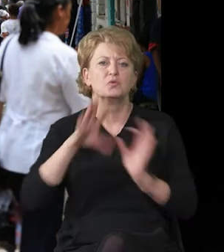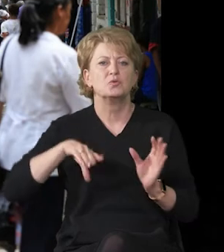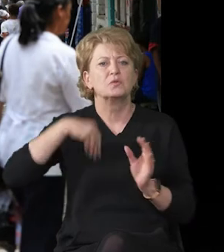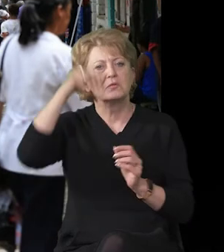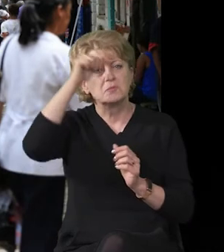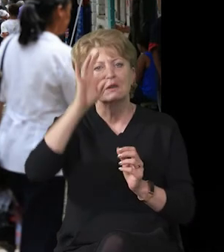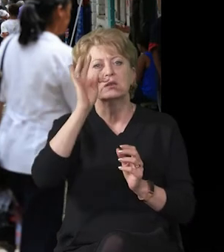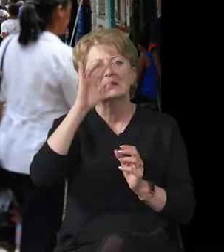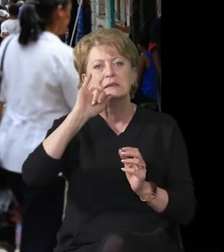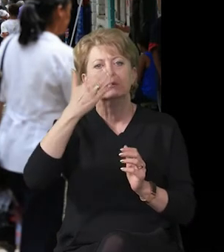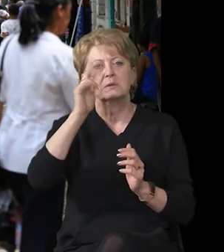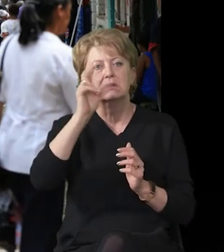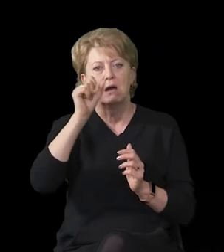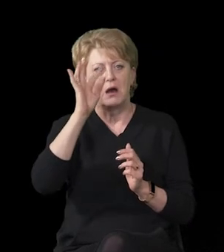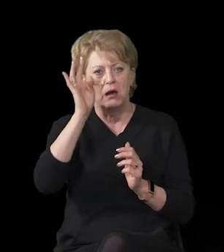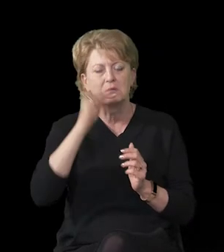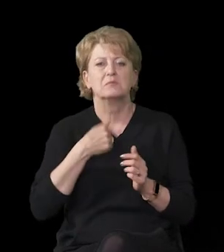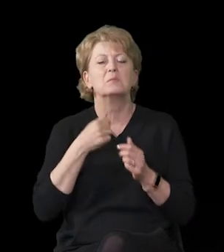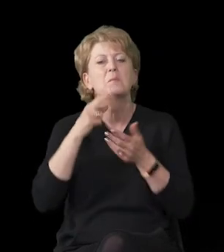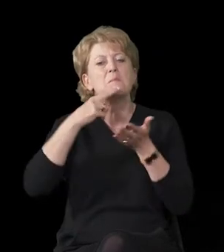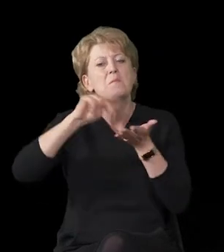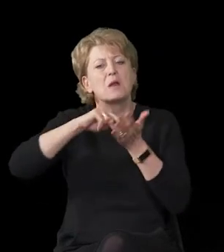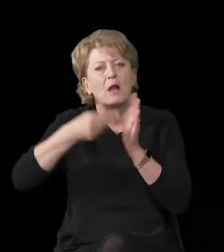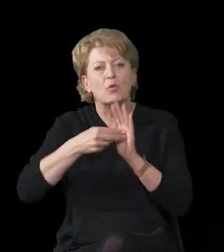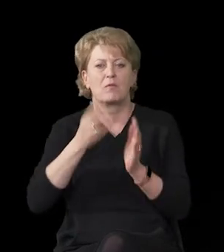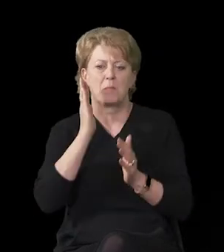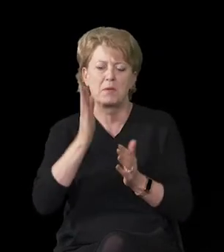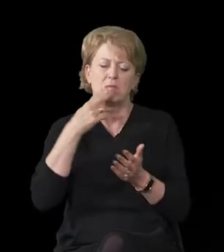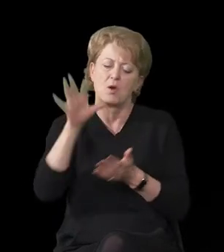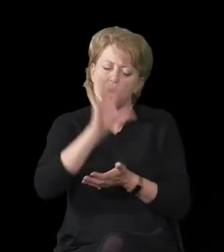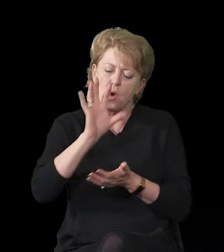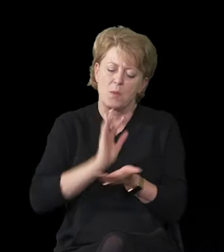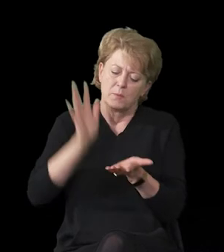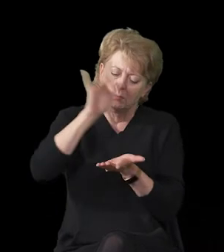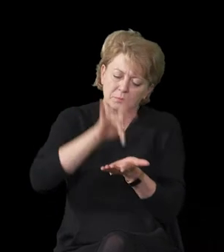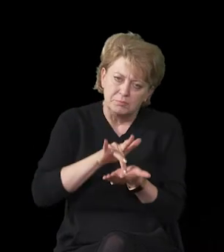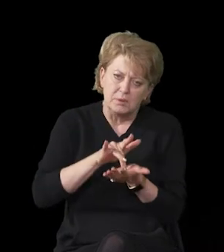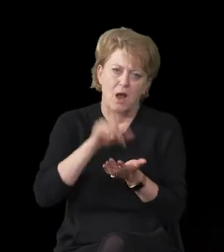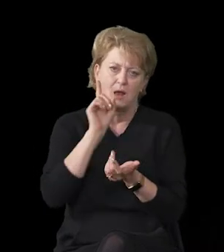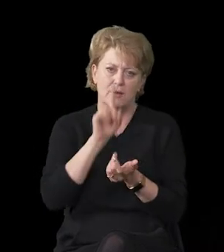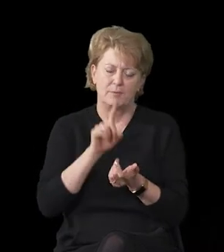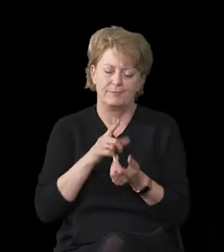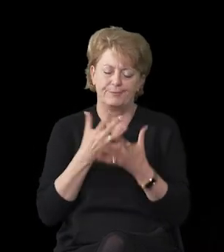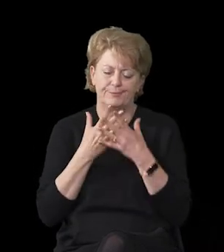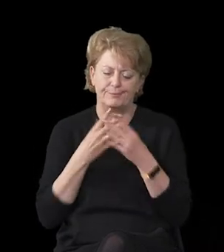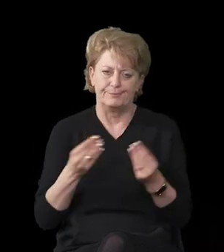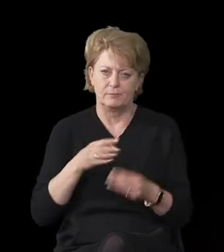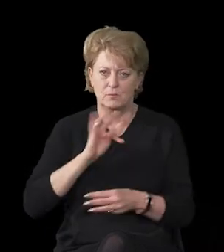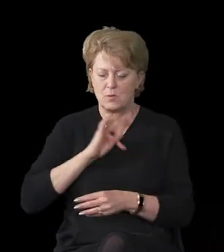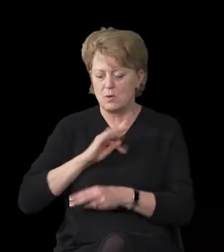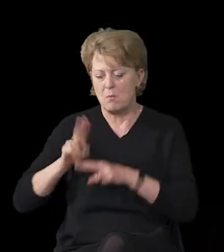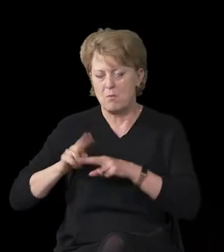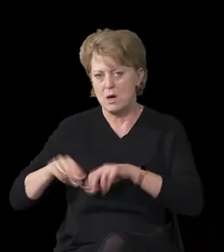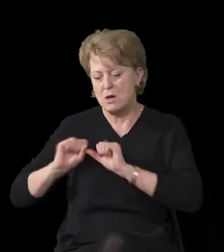święto będę oglądał w Lalibeli, najbardziej znanym miejscu Etiopii. Natomiast niestety zaginął mój bagaż i dopiero po 3